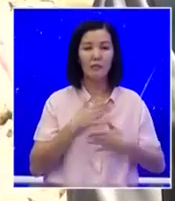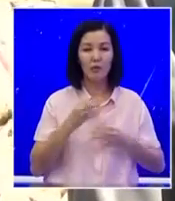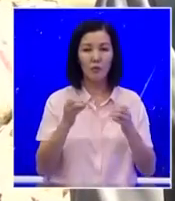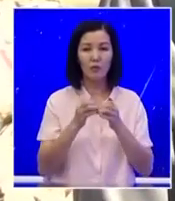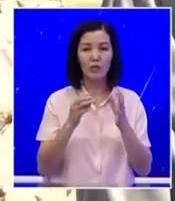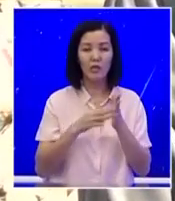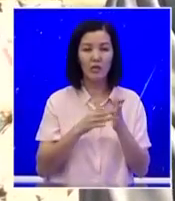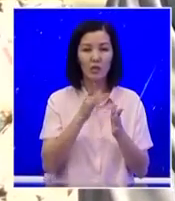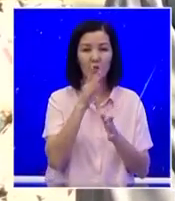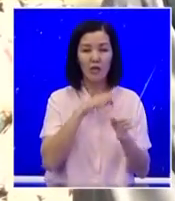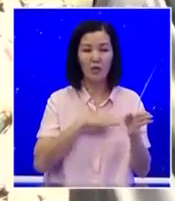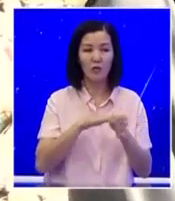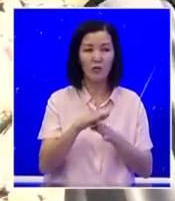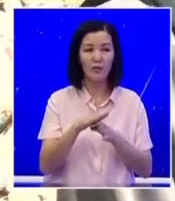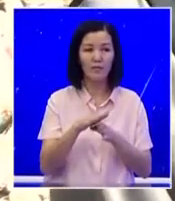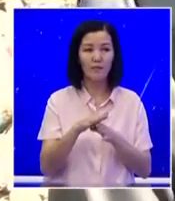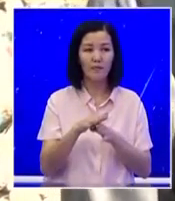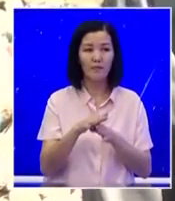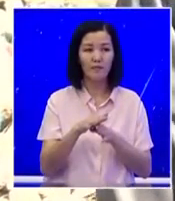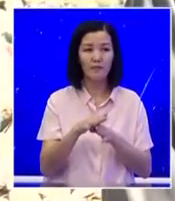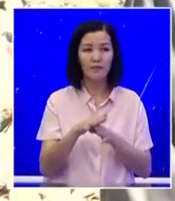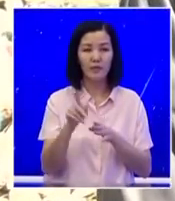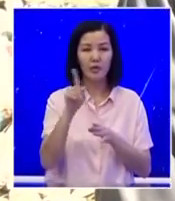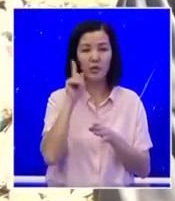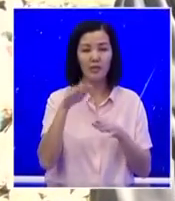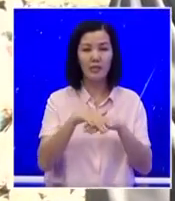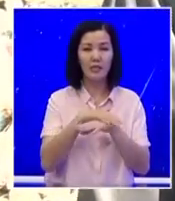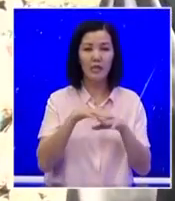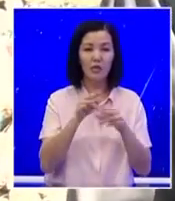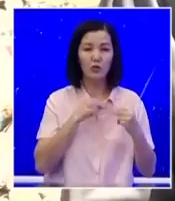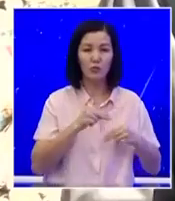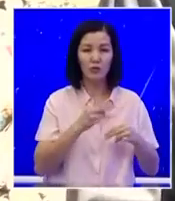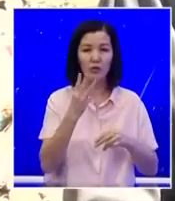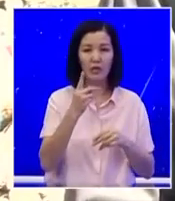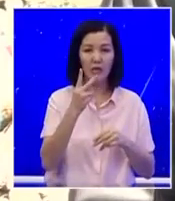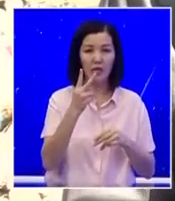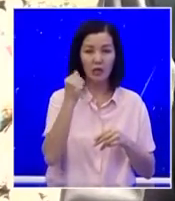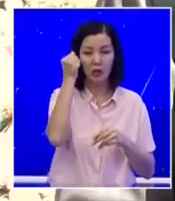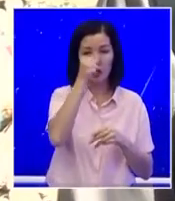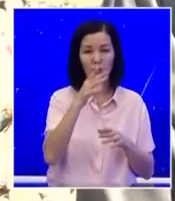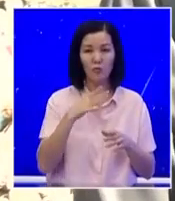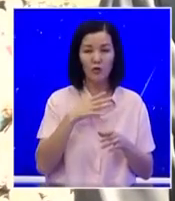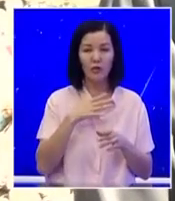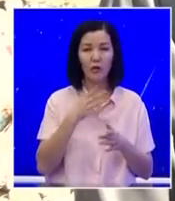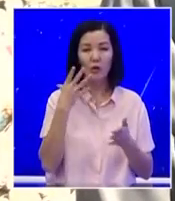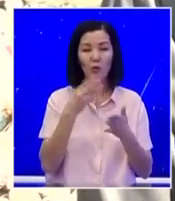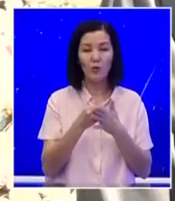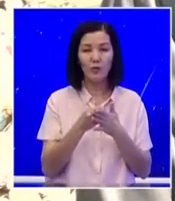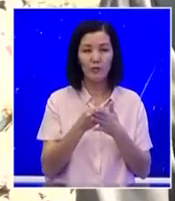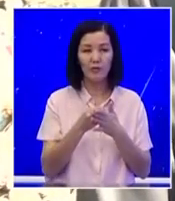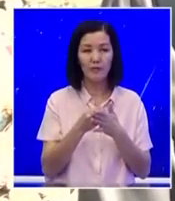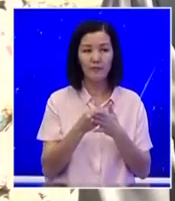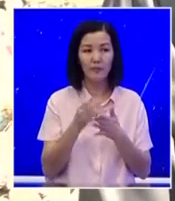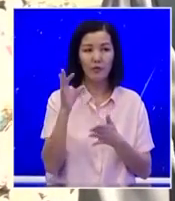Осы жылы менің жастар осы жасыл елде жұмыс істегеніме 2-ші жыл болады. Мен осы жерге